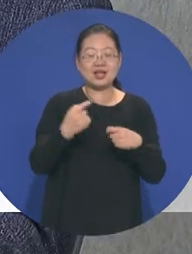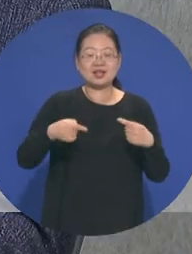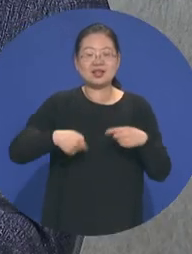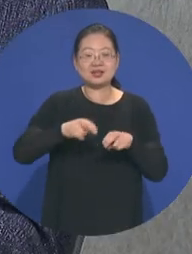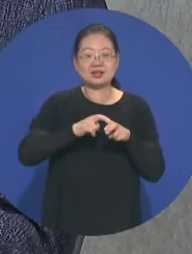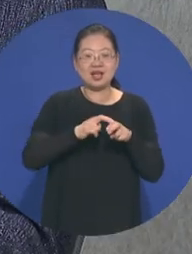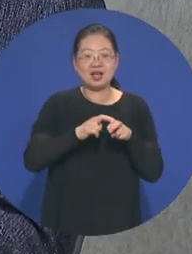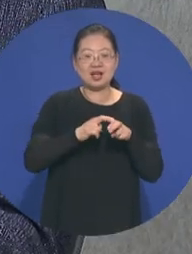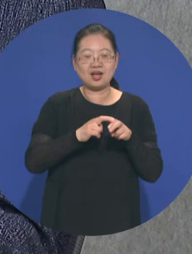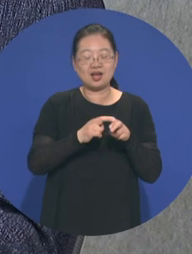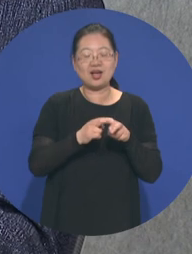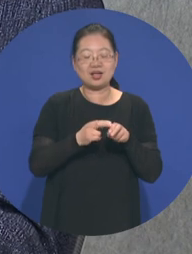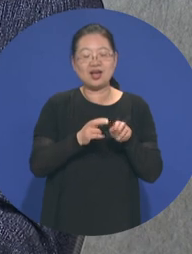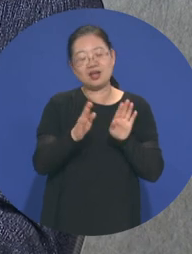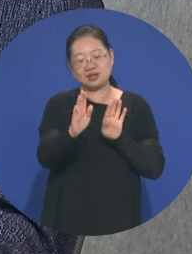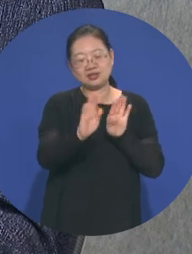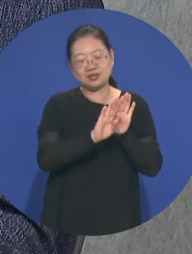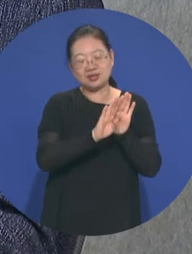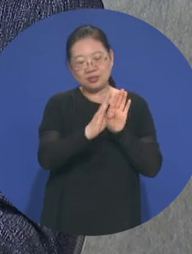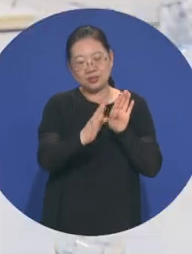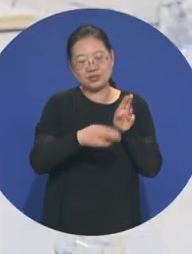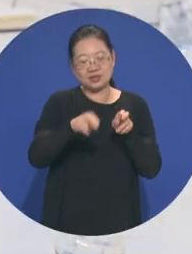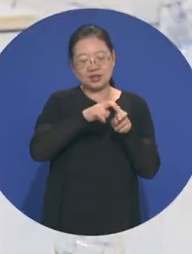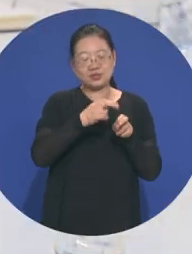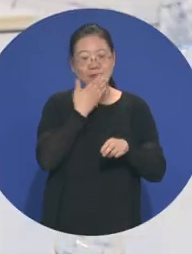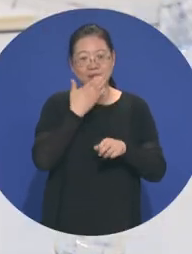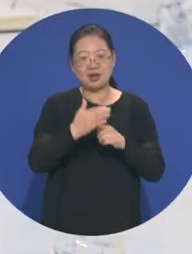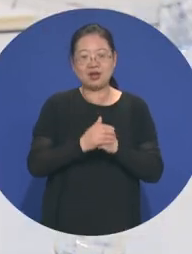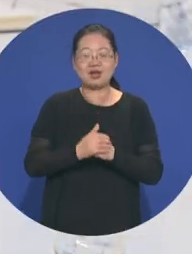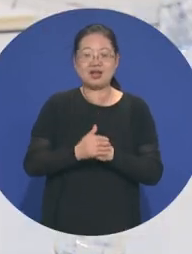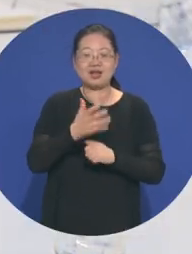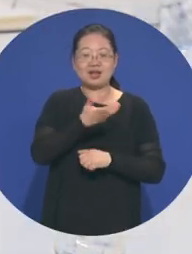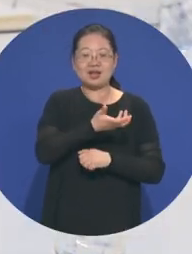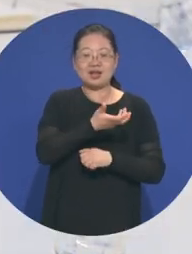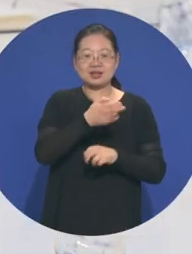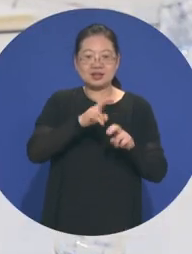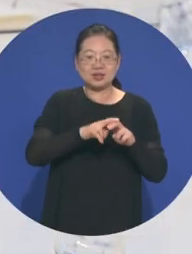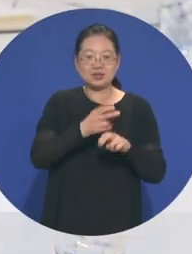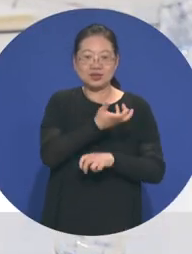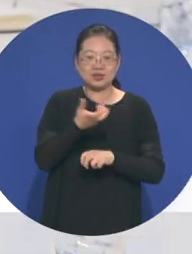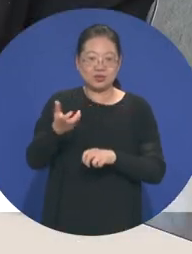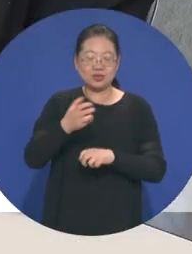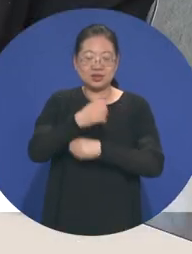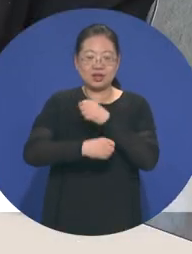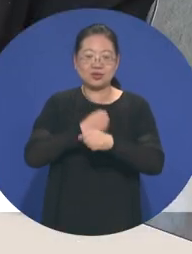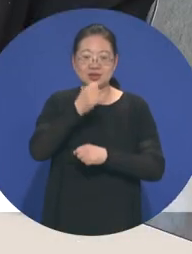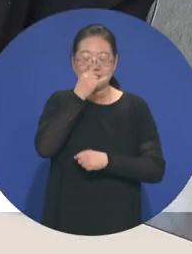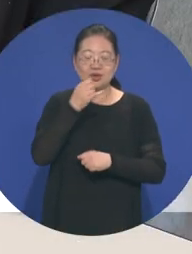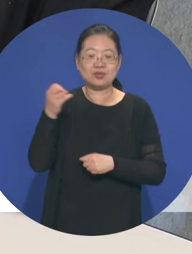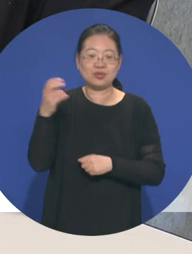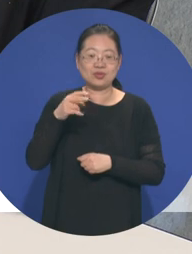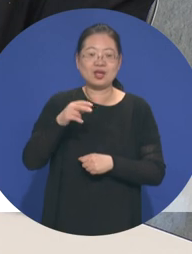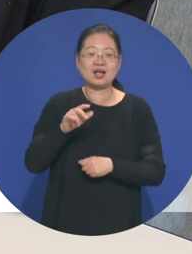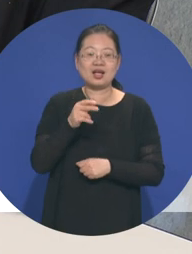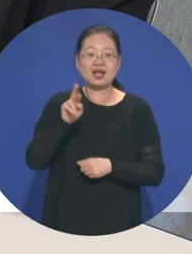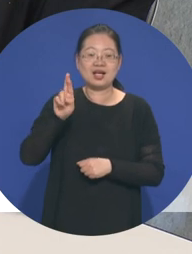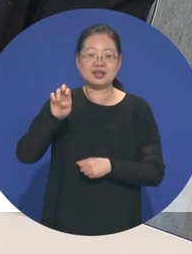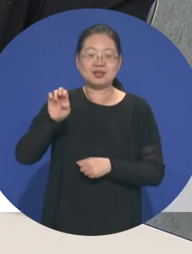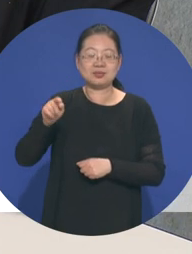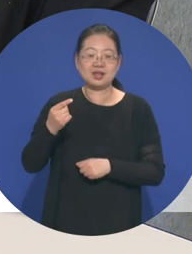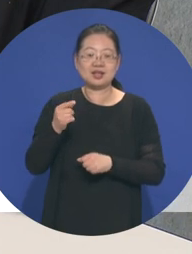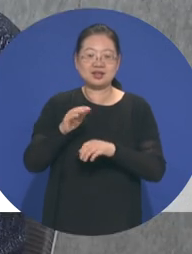타고도 측면 탑승이 가능하고 좌석 이동도 비교적 자유로운 것이 특징입니다. 뿐만 아니라 아리백 실현을